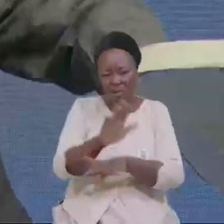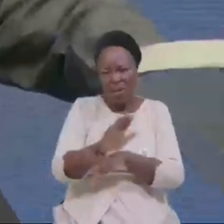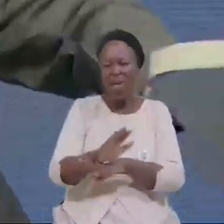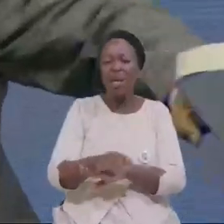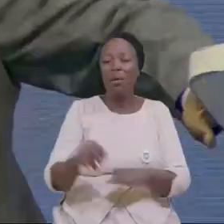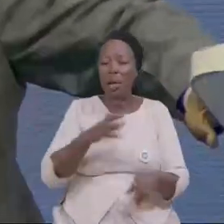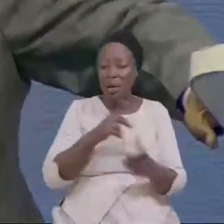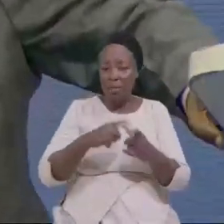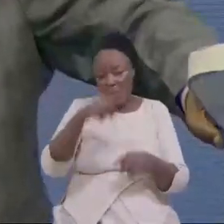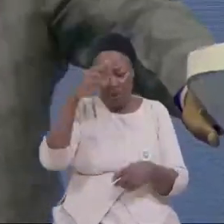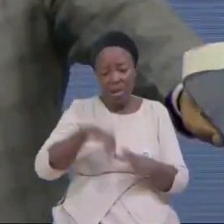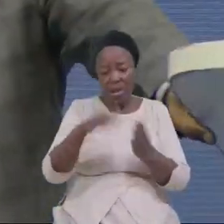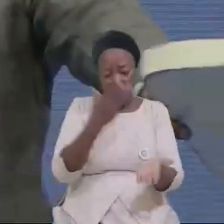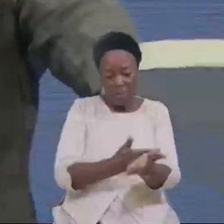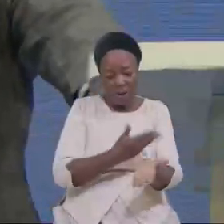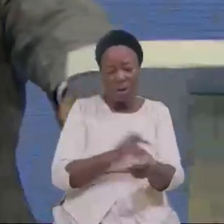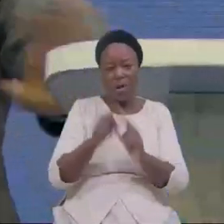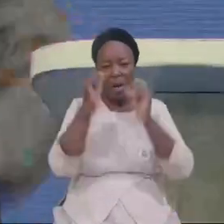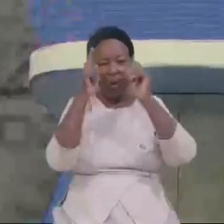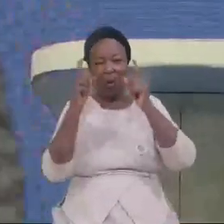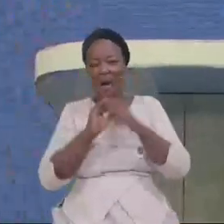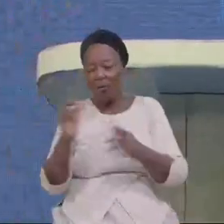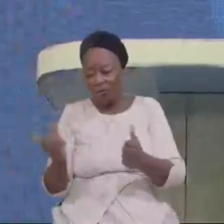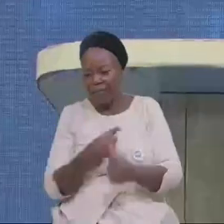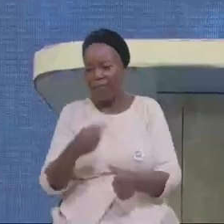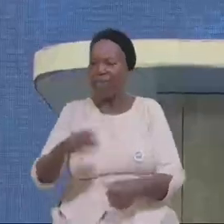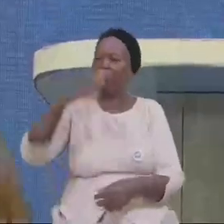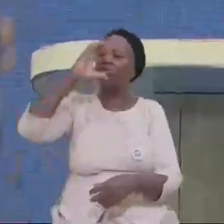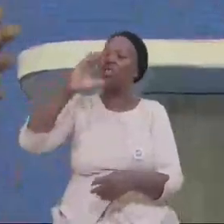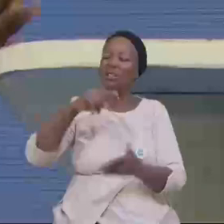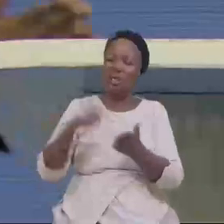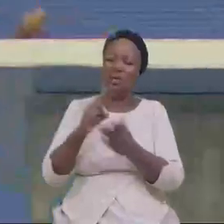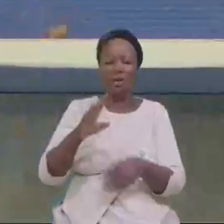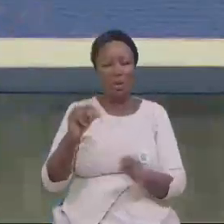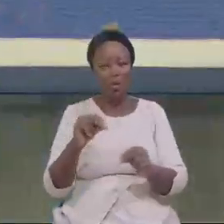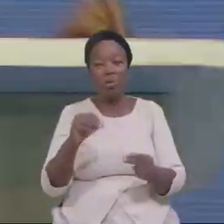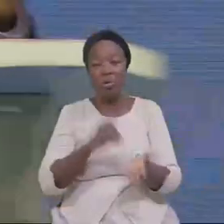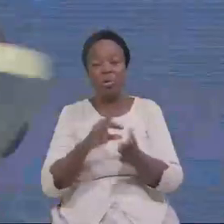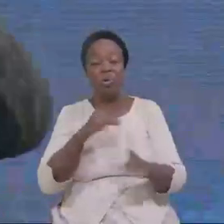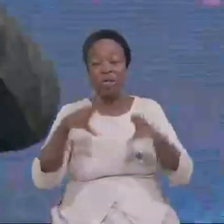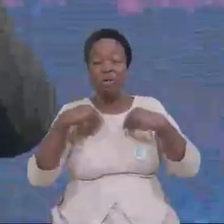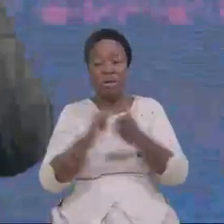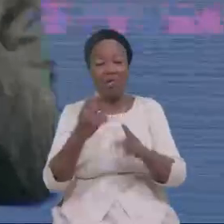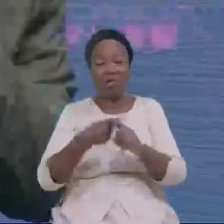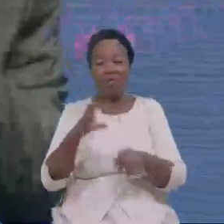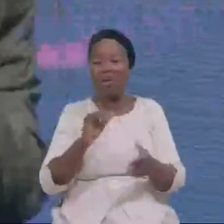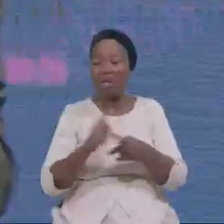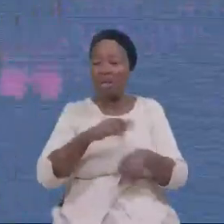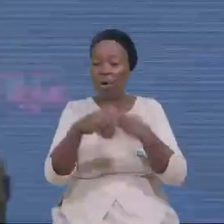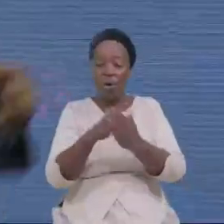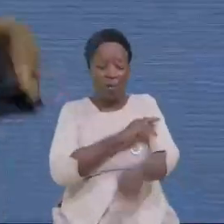me réveille, je vais d'abord boire la concoction. Aucun docteur ne va accepter ça de toi. Le Dieu Tout-Puissant n'accepte pas